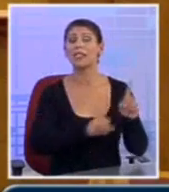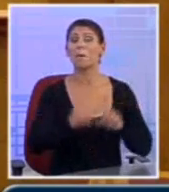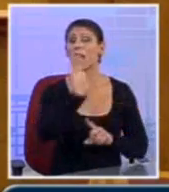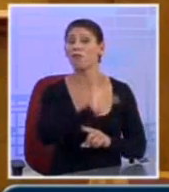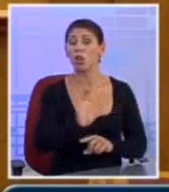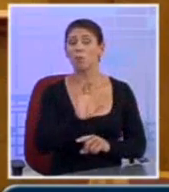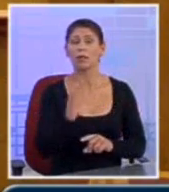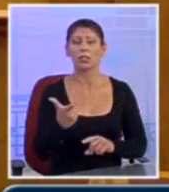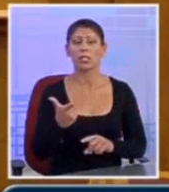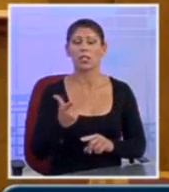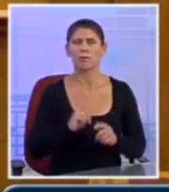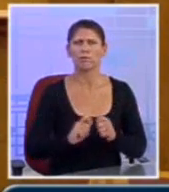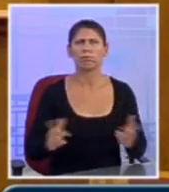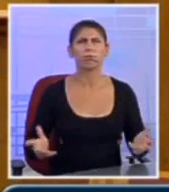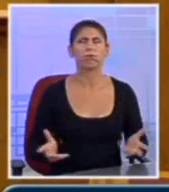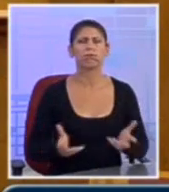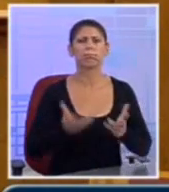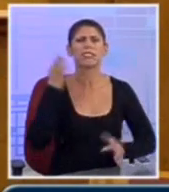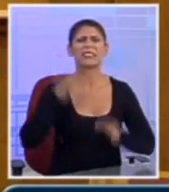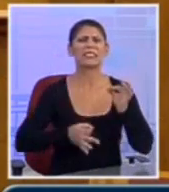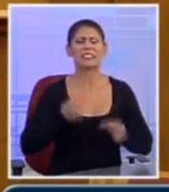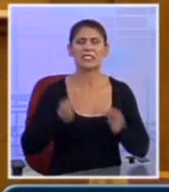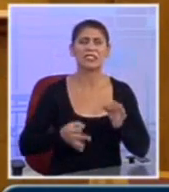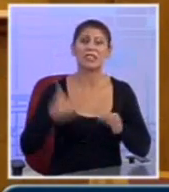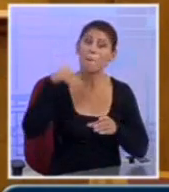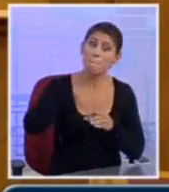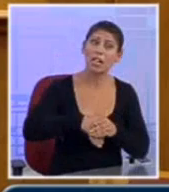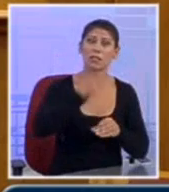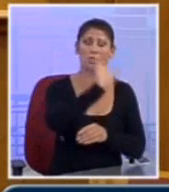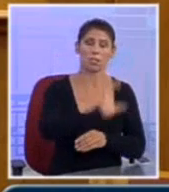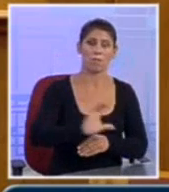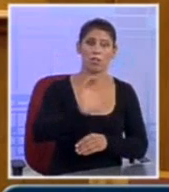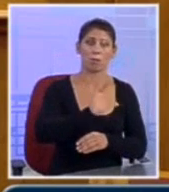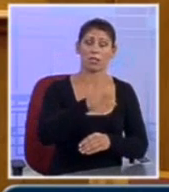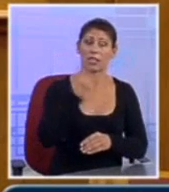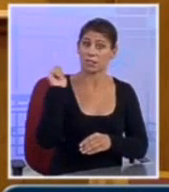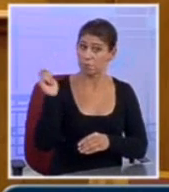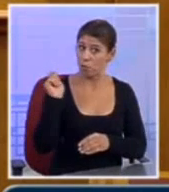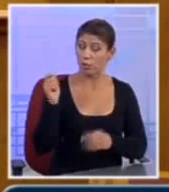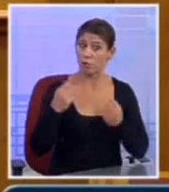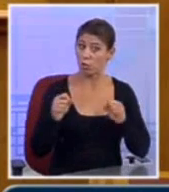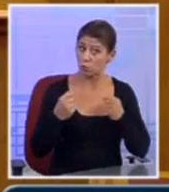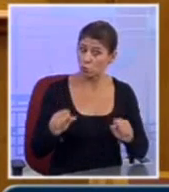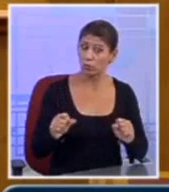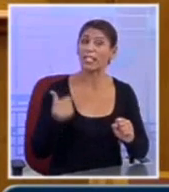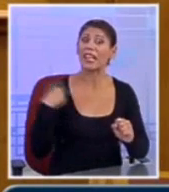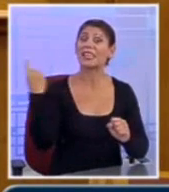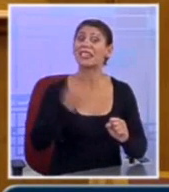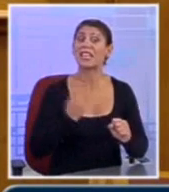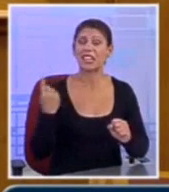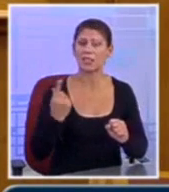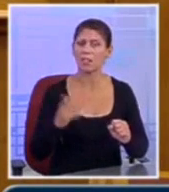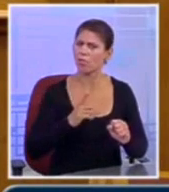Σε ποια Ευρώπη, διότι έχει πυροδοτηθεί μία συζήτηση μέσα στην Ευρώπη και για τις πολιτικές που ασκούνται και για τις συνθήκες.